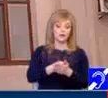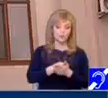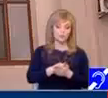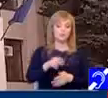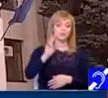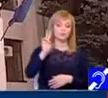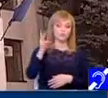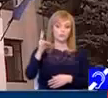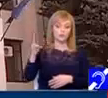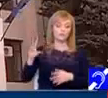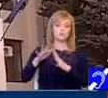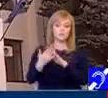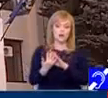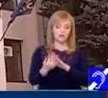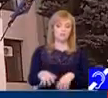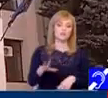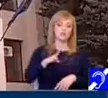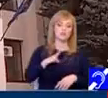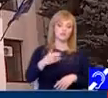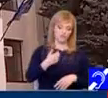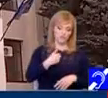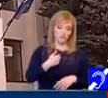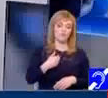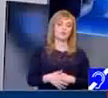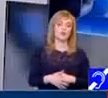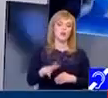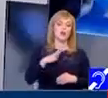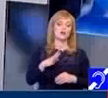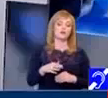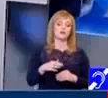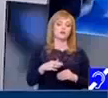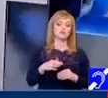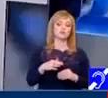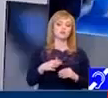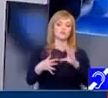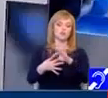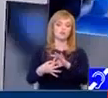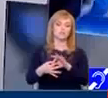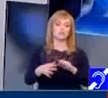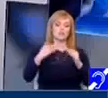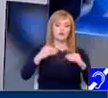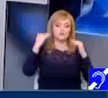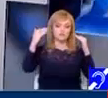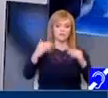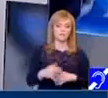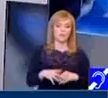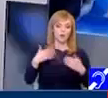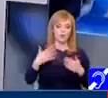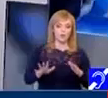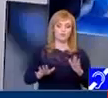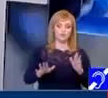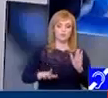că numărul localităților care vor cere reîntregirea neamului va crește. Valul este pornit. Va fi deja